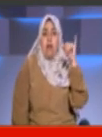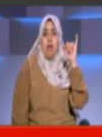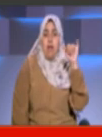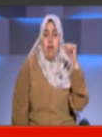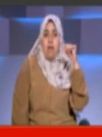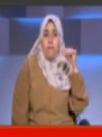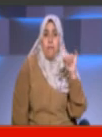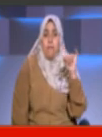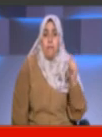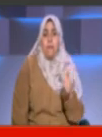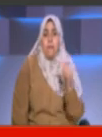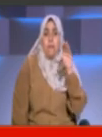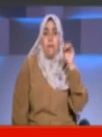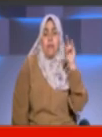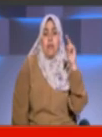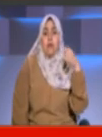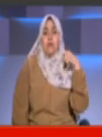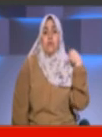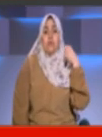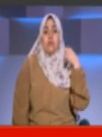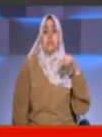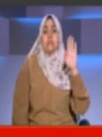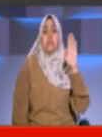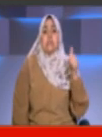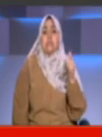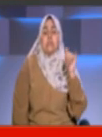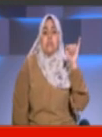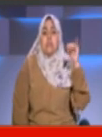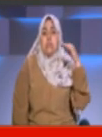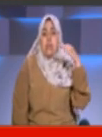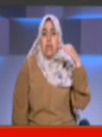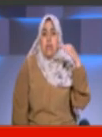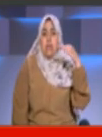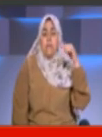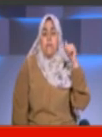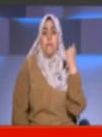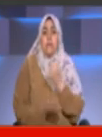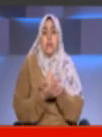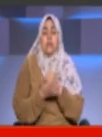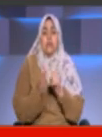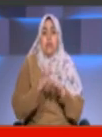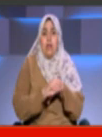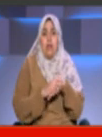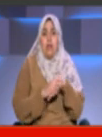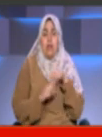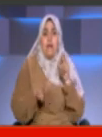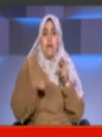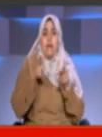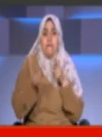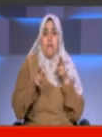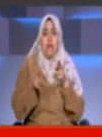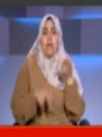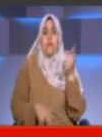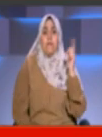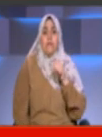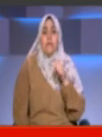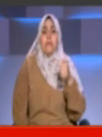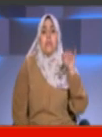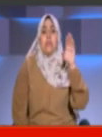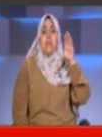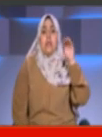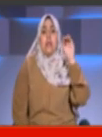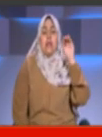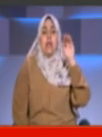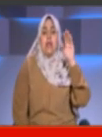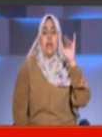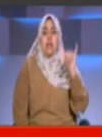بوهيميان، سامح حنين سليمان مسؤول إنتاج الأفلام، هيثم حسن عبد العزيز محجوب